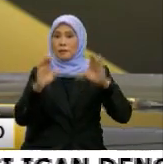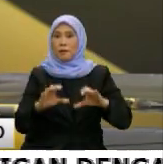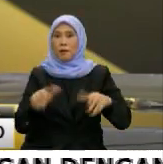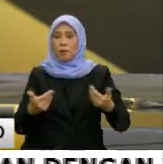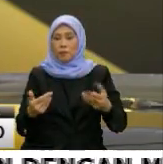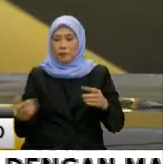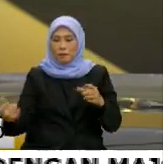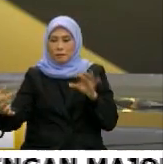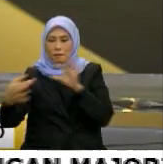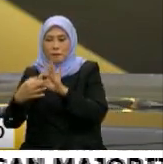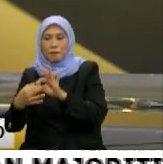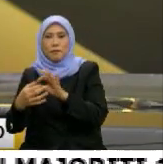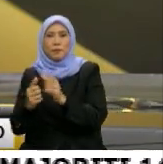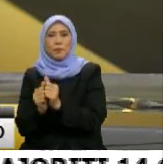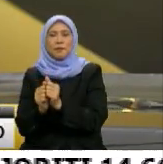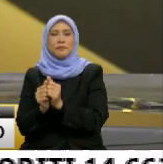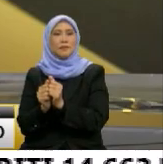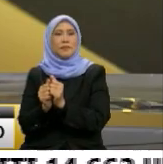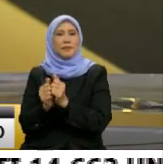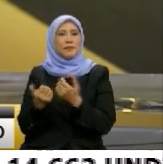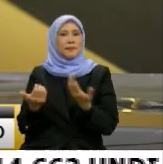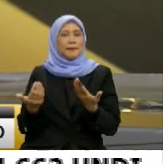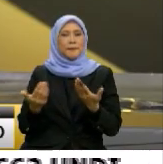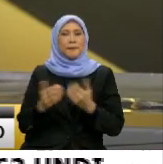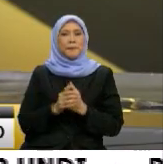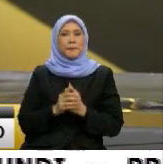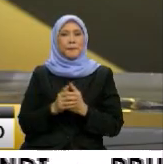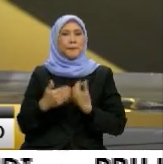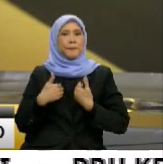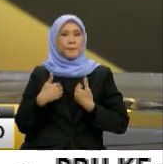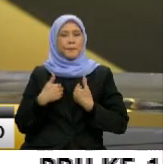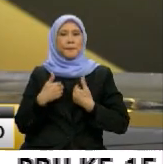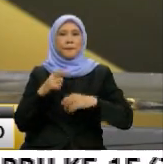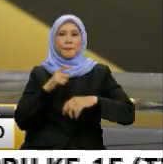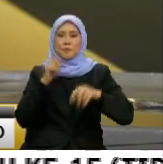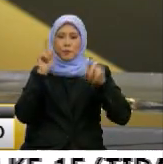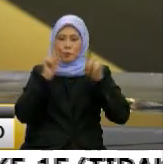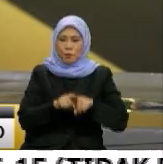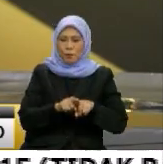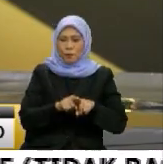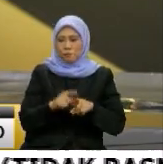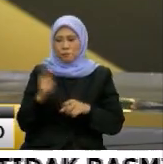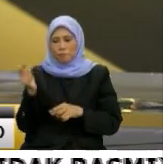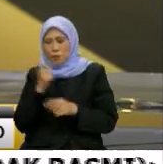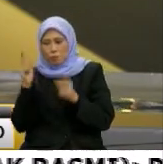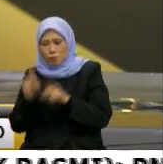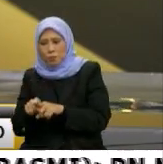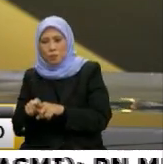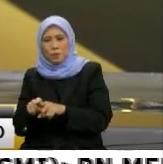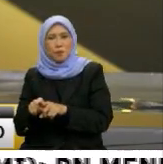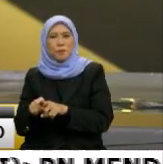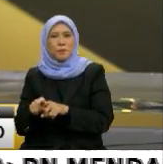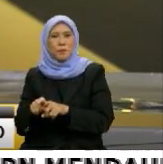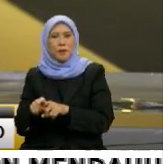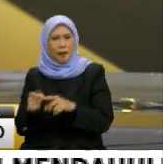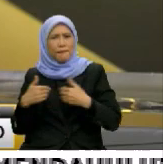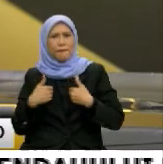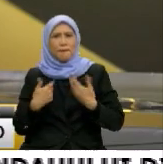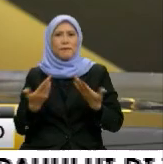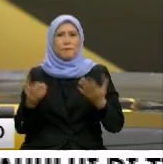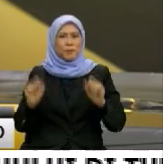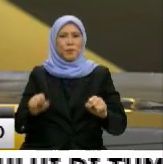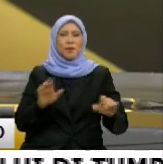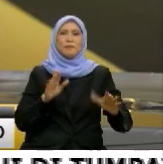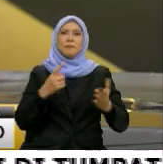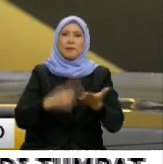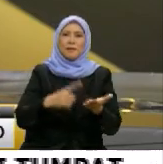untuk menghubungkan dalam mana konteks-konteks di mana ada masa untuk bersetuju, untuk bersetuju, bersetuju, untuk tidak bersetuju.